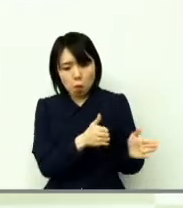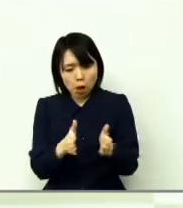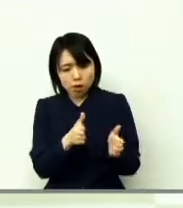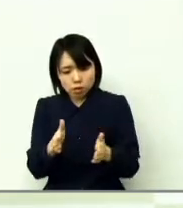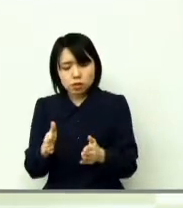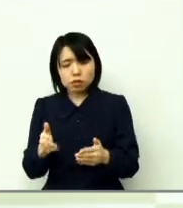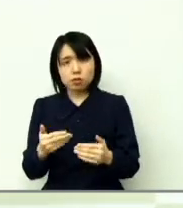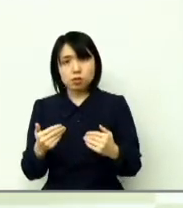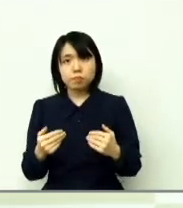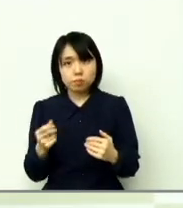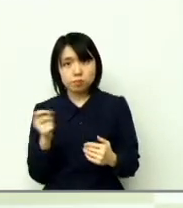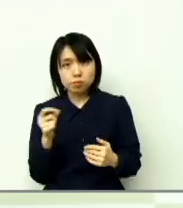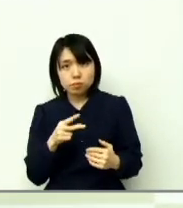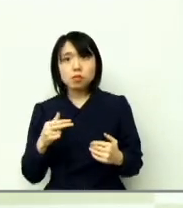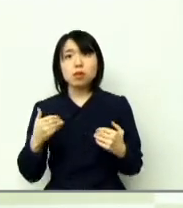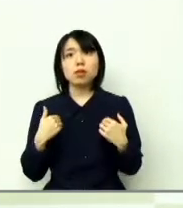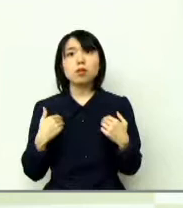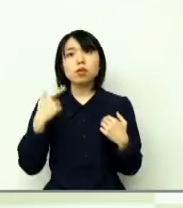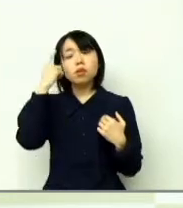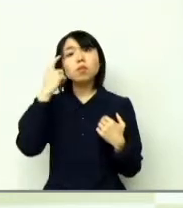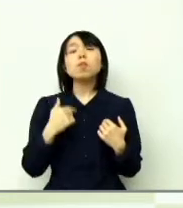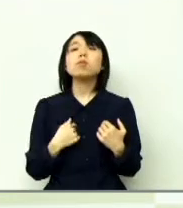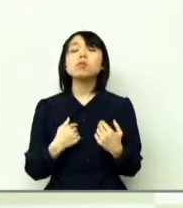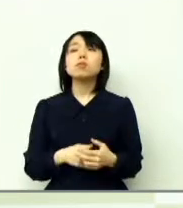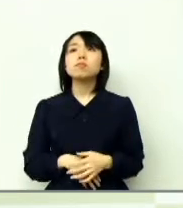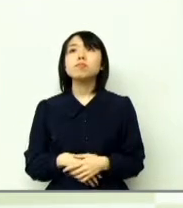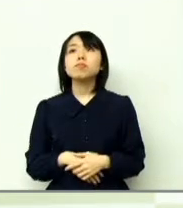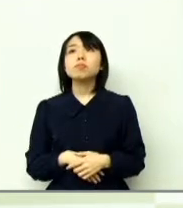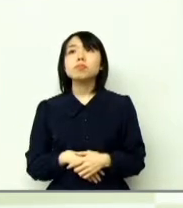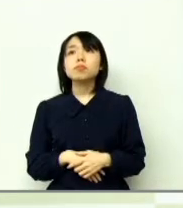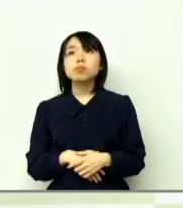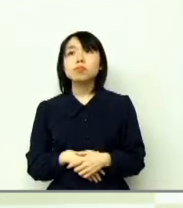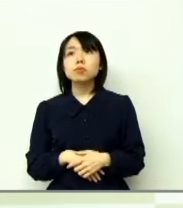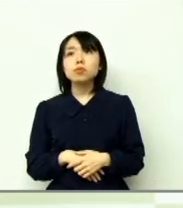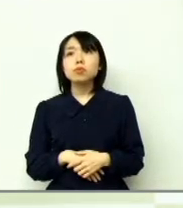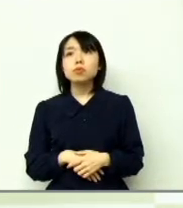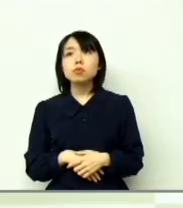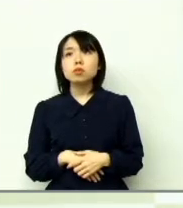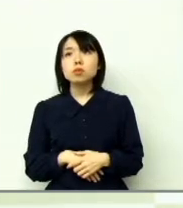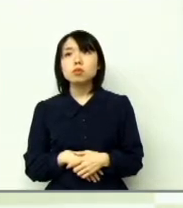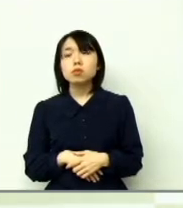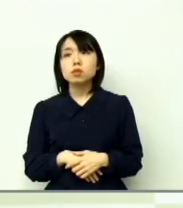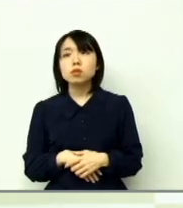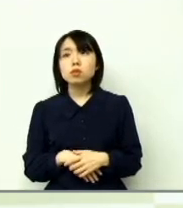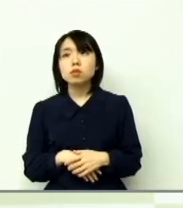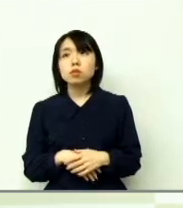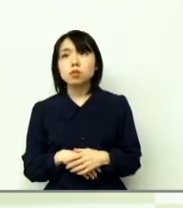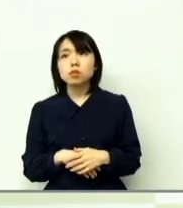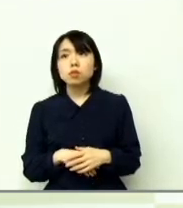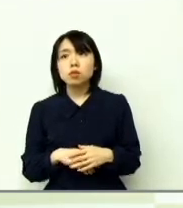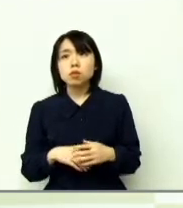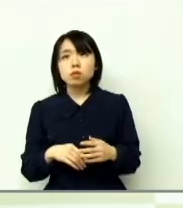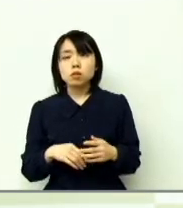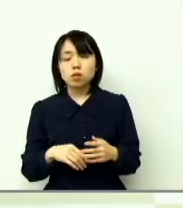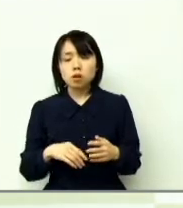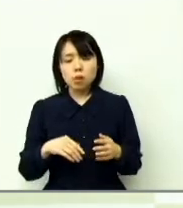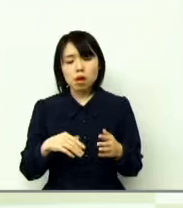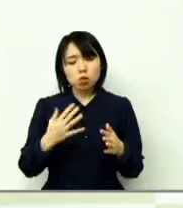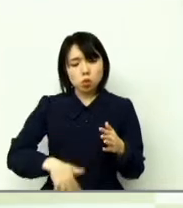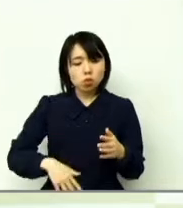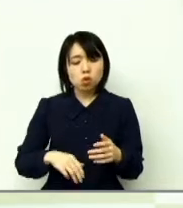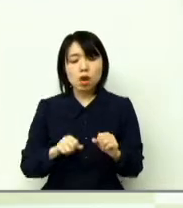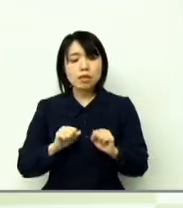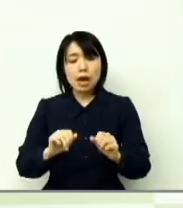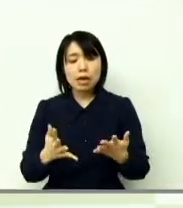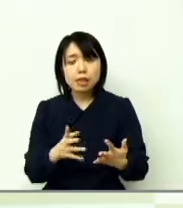ると思いますし、例えば一時にこの3年、途中のところを、やらないというわけにはいきません